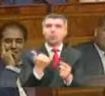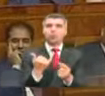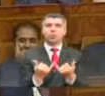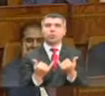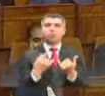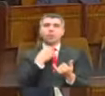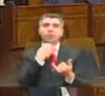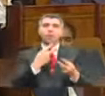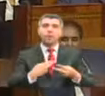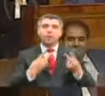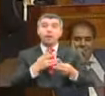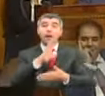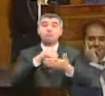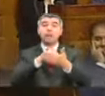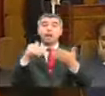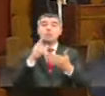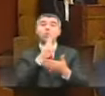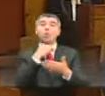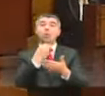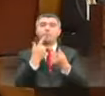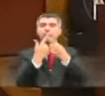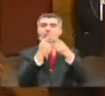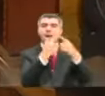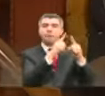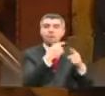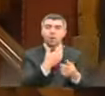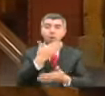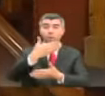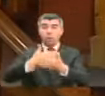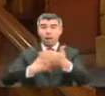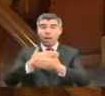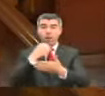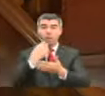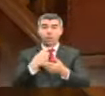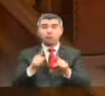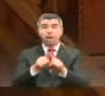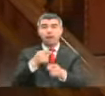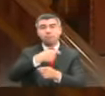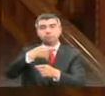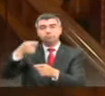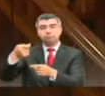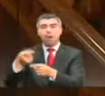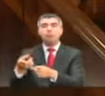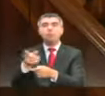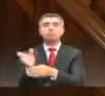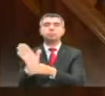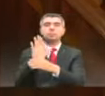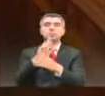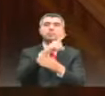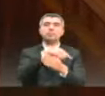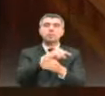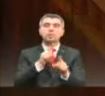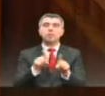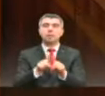تشكل البرامج الحكومية المختلفة، باعتبار أن وثيقة البرنامج الحكومي الموزعة عليكم هي التي ستكون بإذن الله